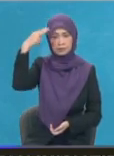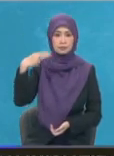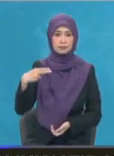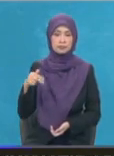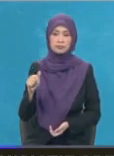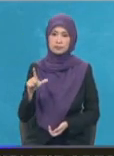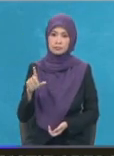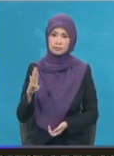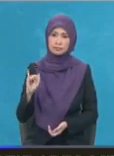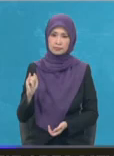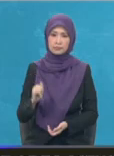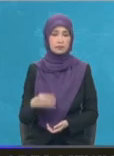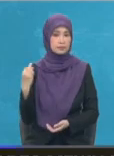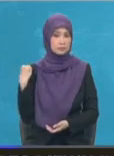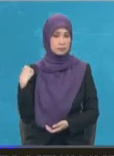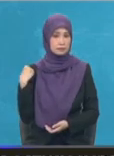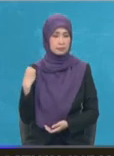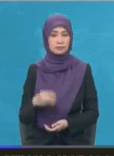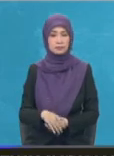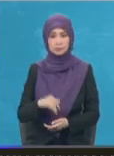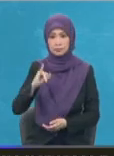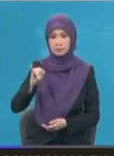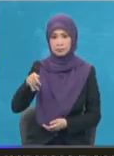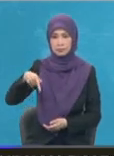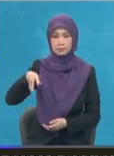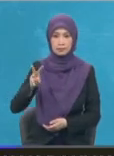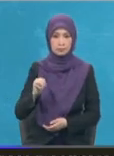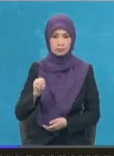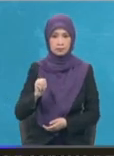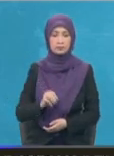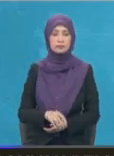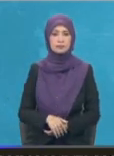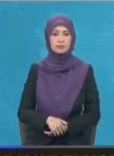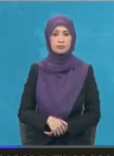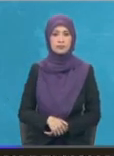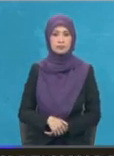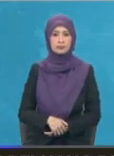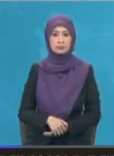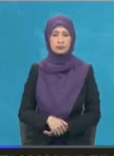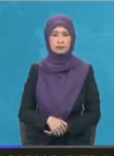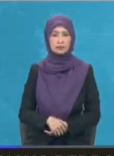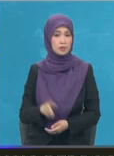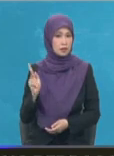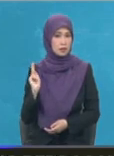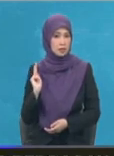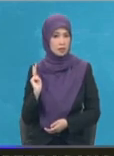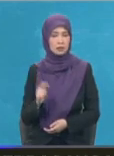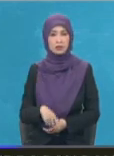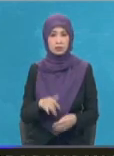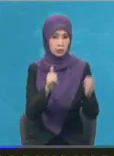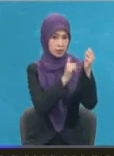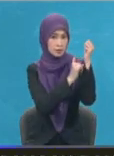Yusuf menteri di jembatan Perdana Menteri dan menteri pertahanan kedua selaku pengurus lembaga pengarah Yayasan